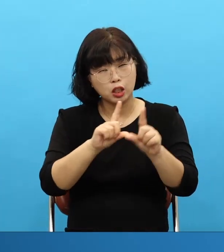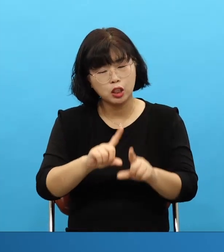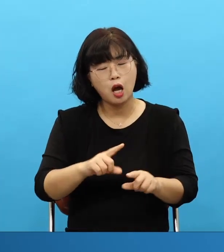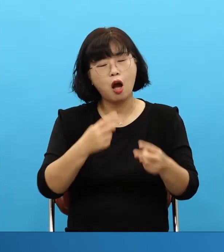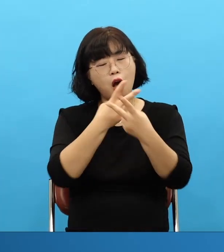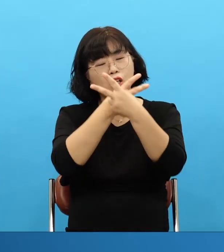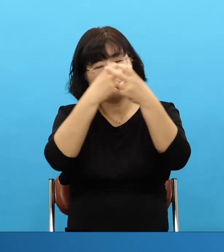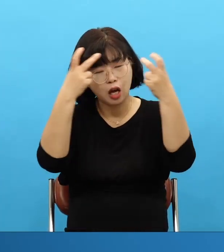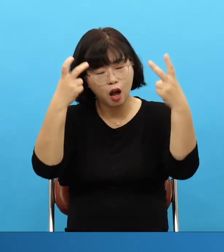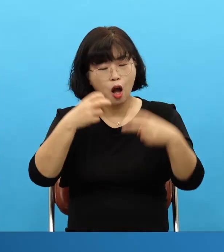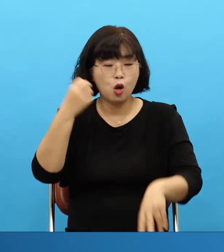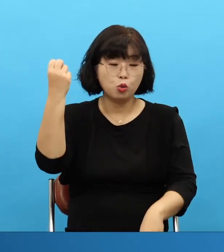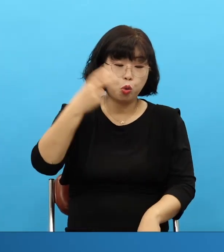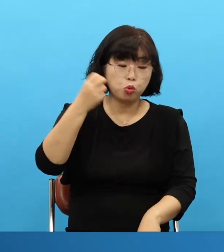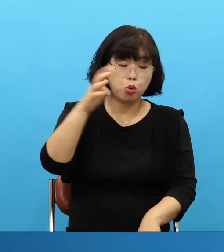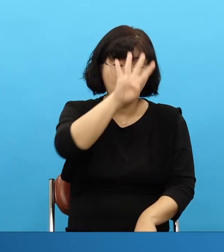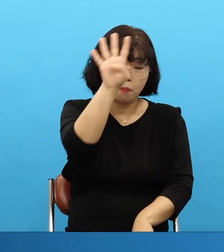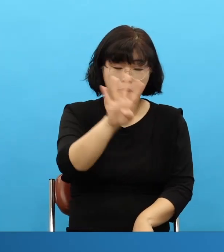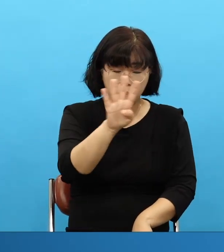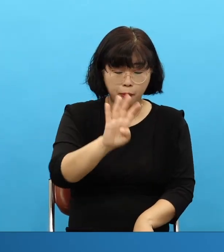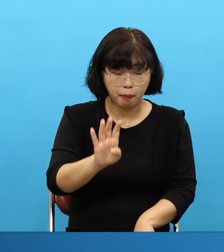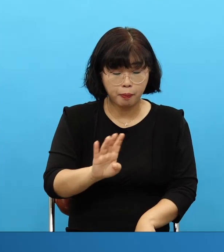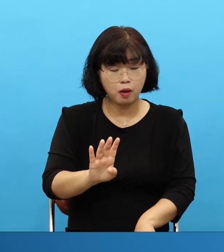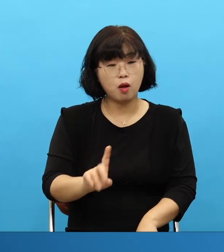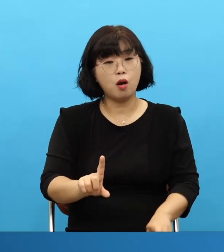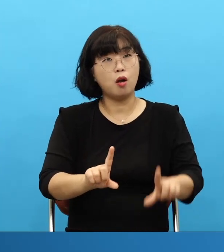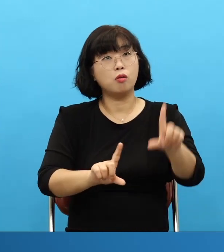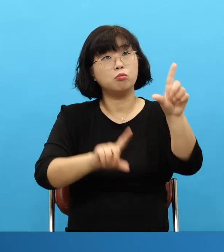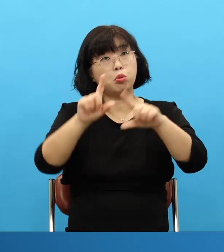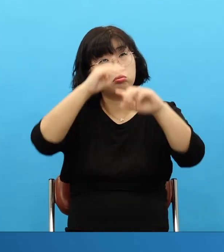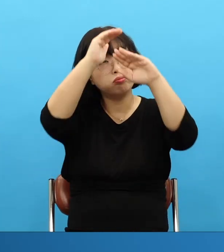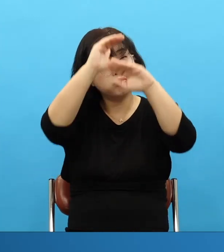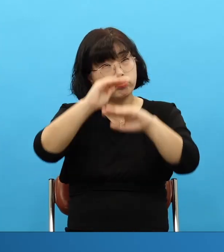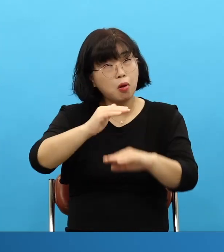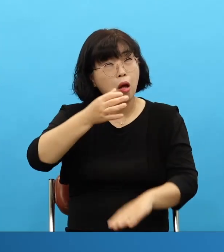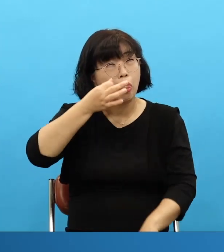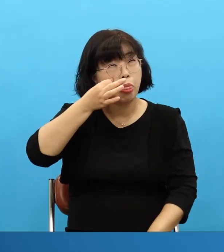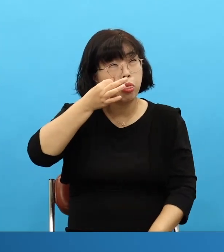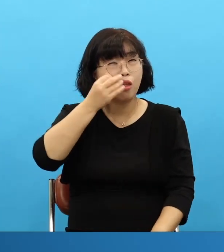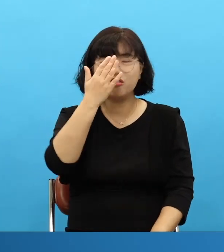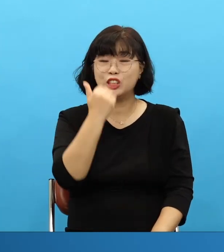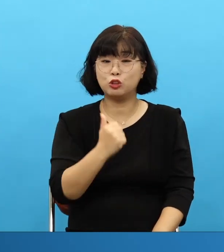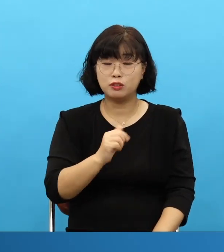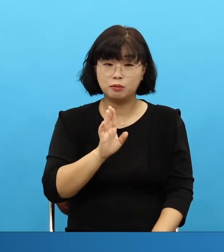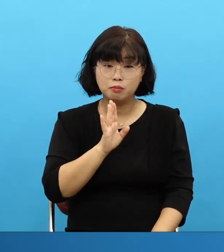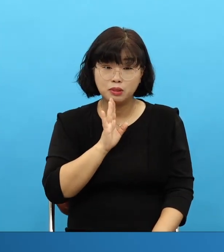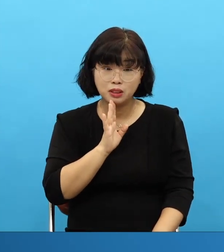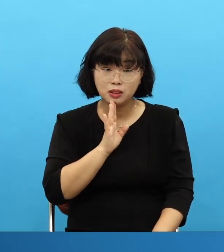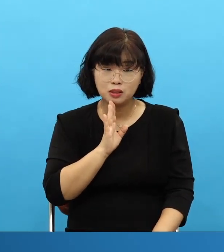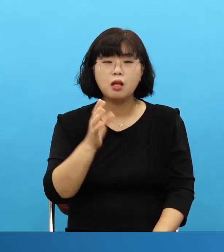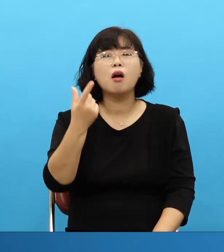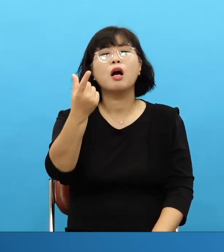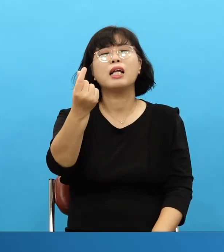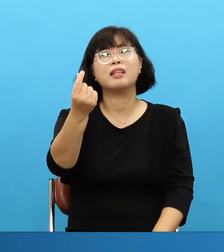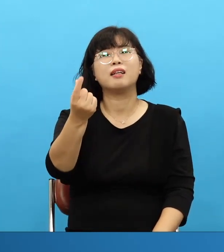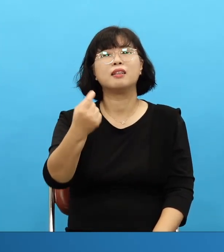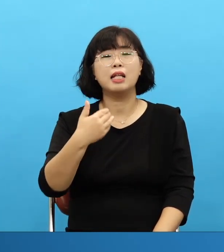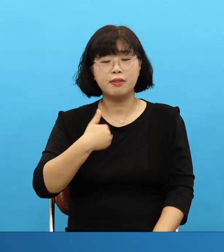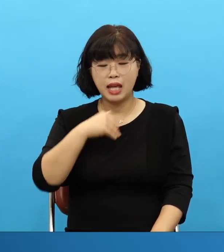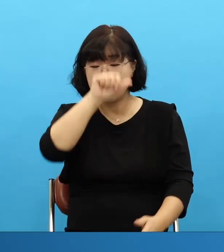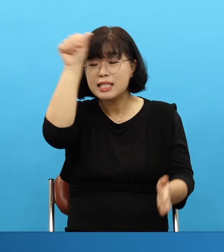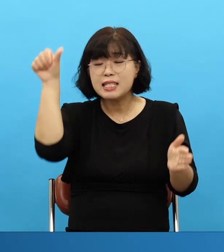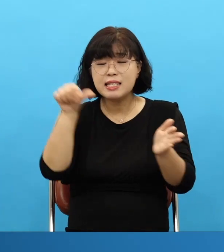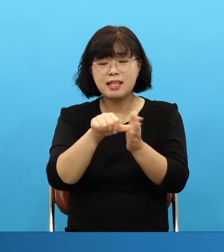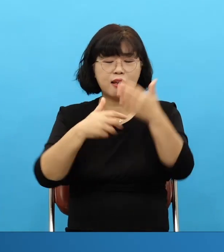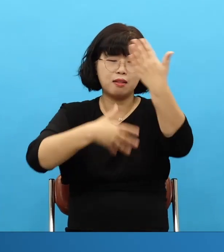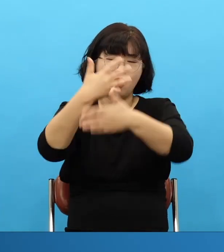그래서 여러분은 인생에 영화를 찍는다라고 생각하시면 돼요. So just think to yourself that you're now making a life movie.